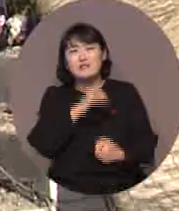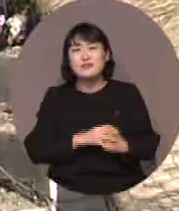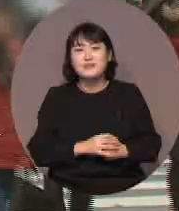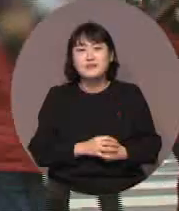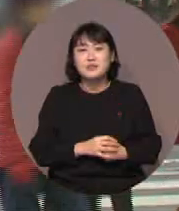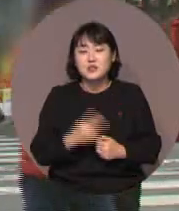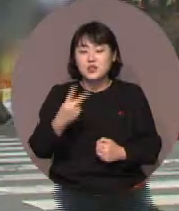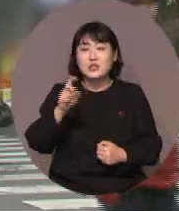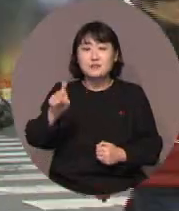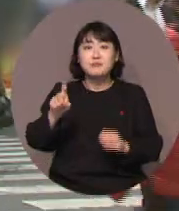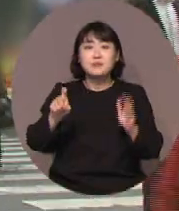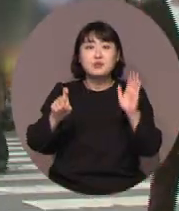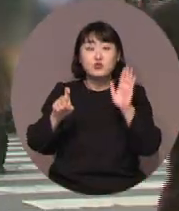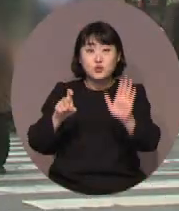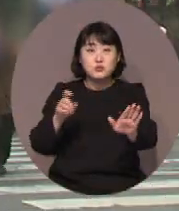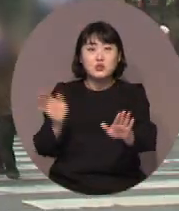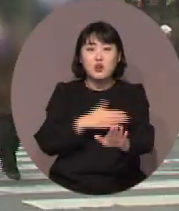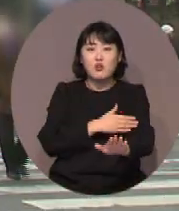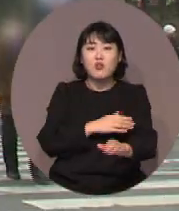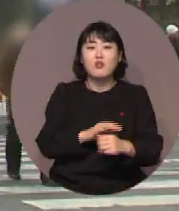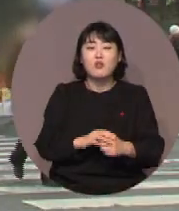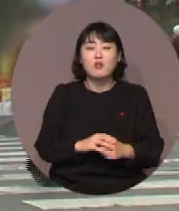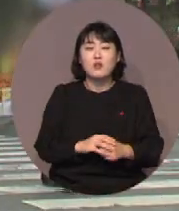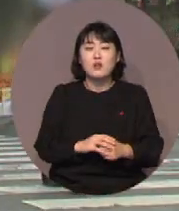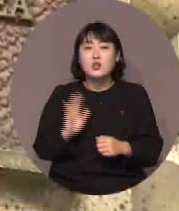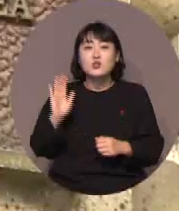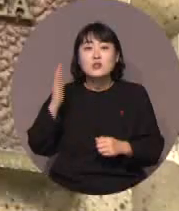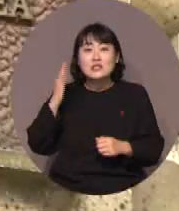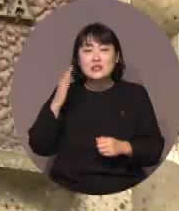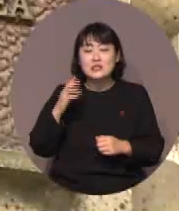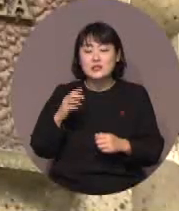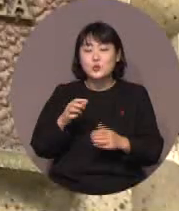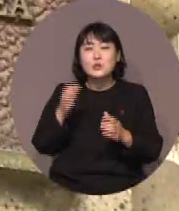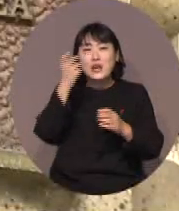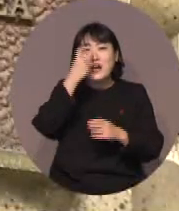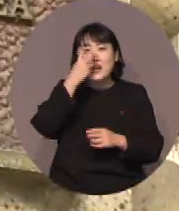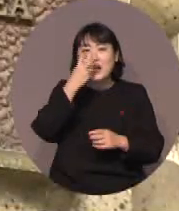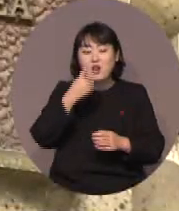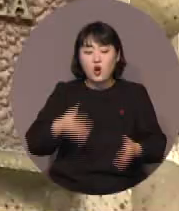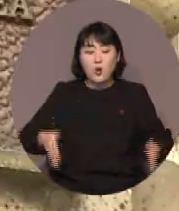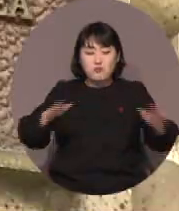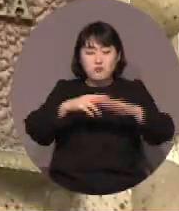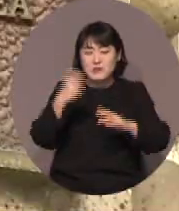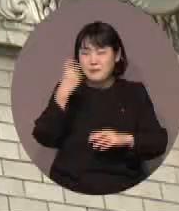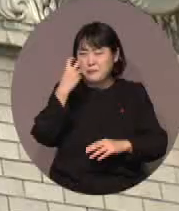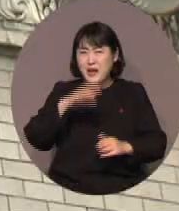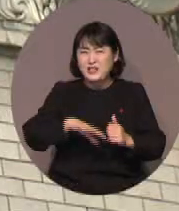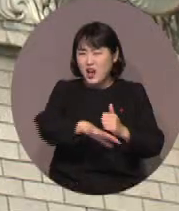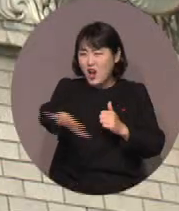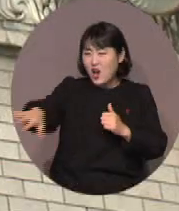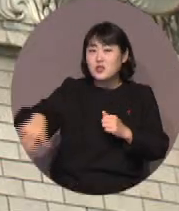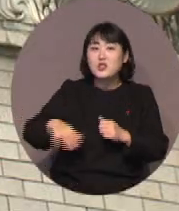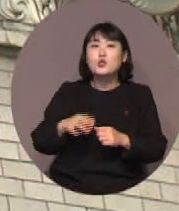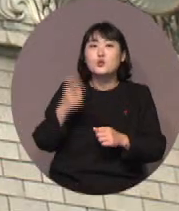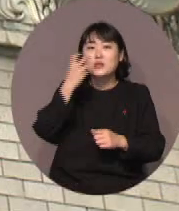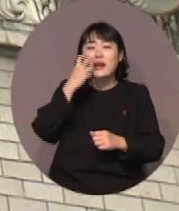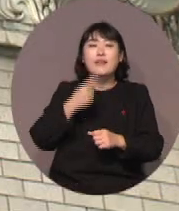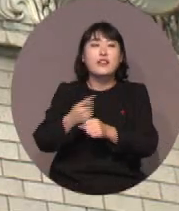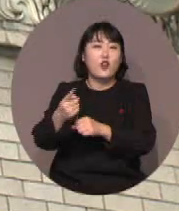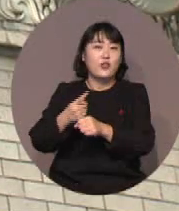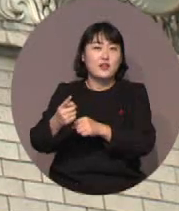대전시는 2010년 이후 사실상 중단된 근대 문화유산 조사를 위한 건물 전수조사를 내년쯤 진행할 것으로